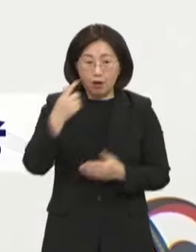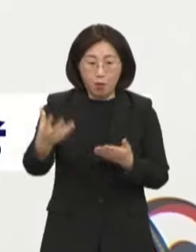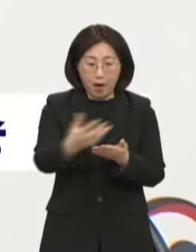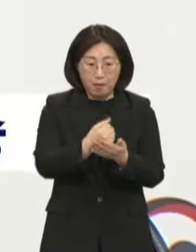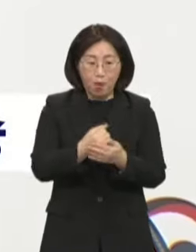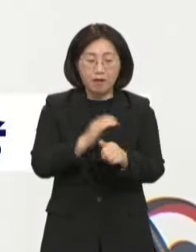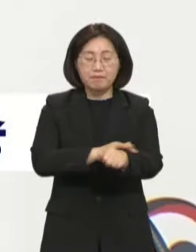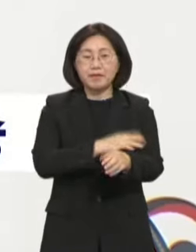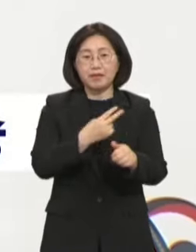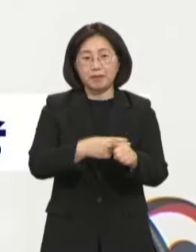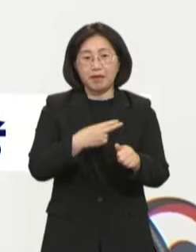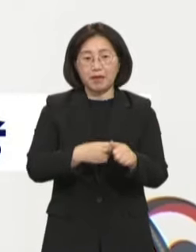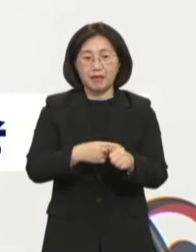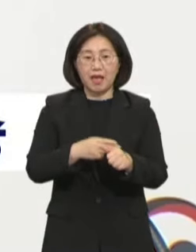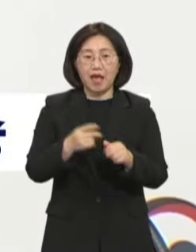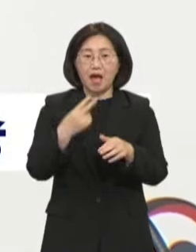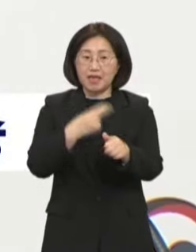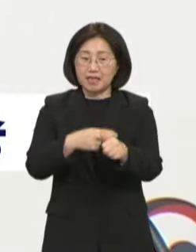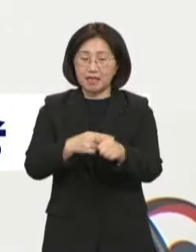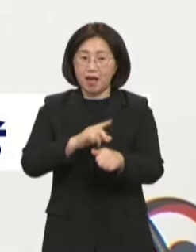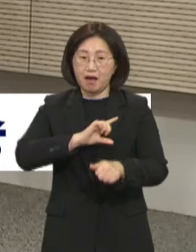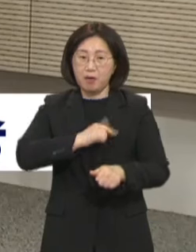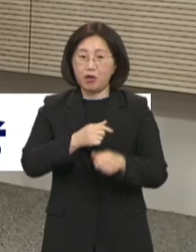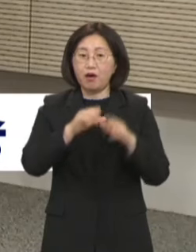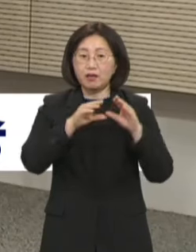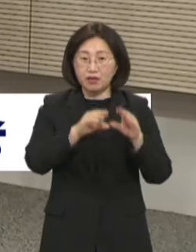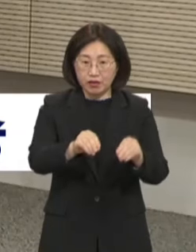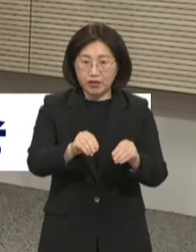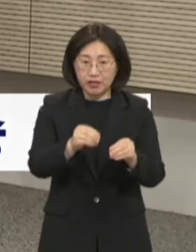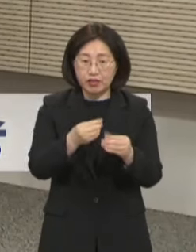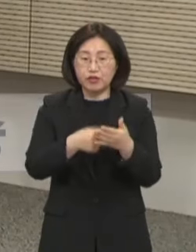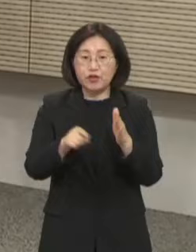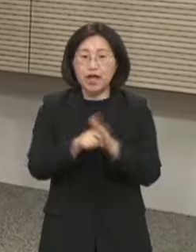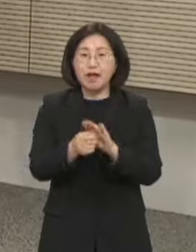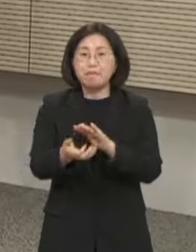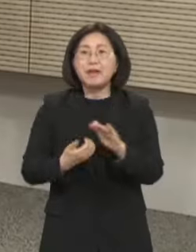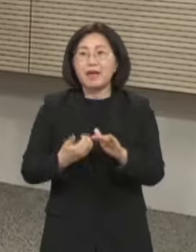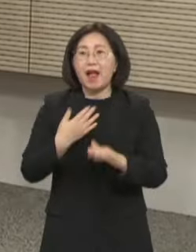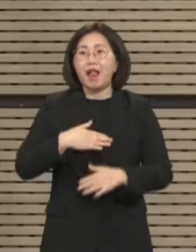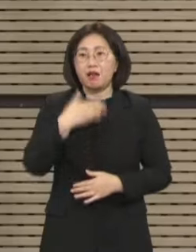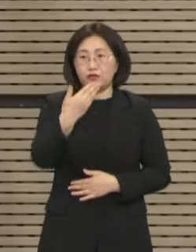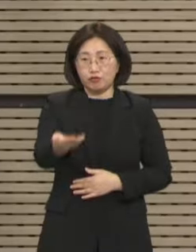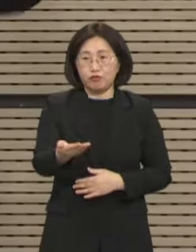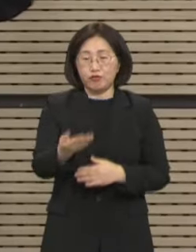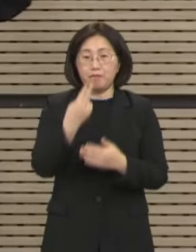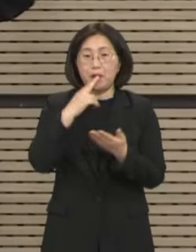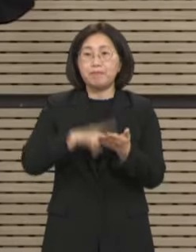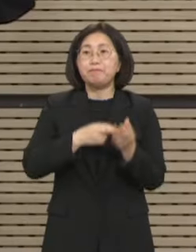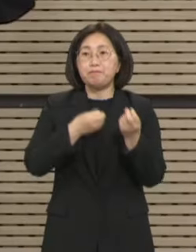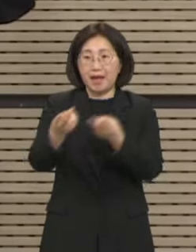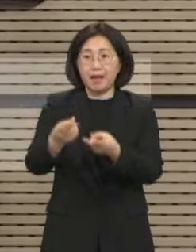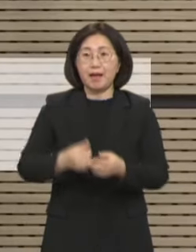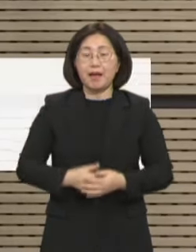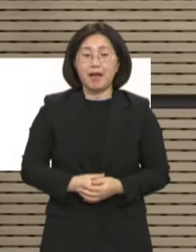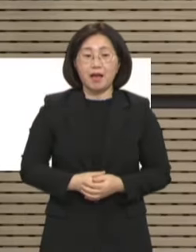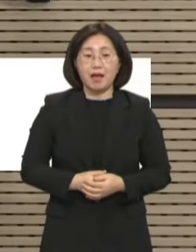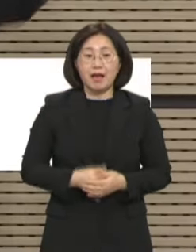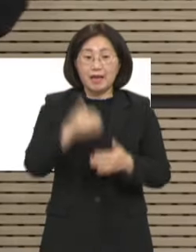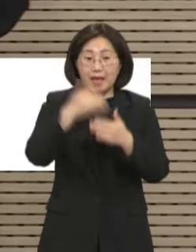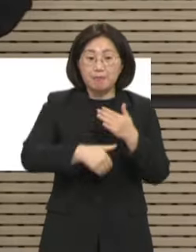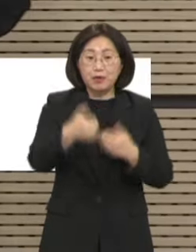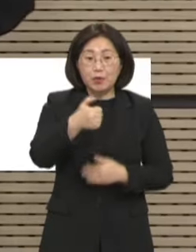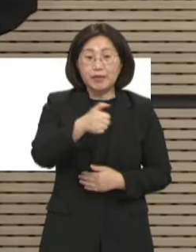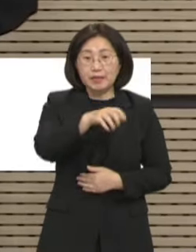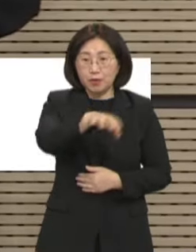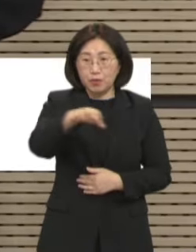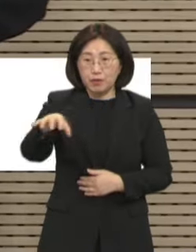대해 의사 면허정지 등 행정 처분을 위한 사전 통지서를 발송할 예정입니다 남은 50개 병원에 대해서도